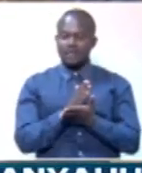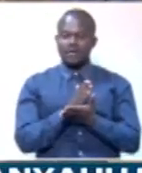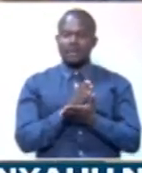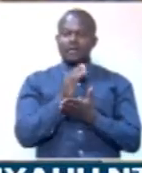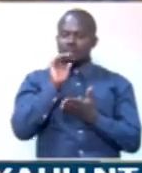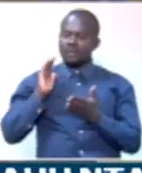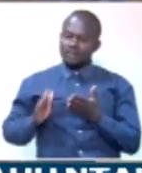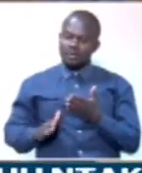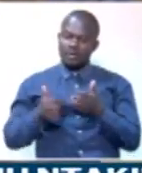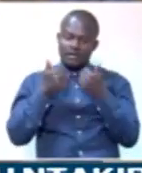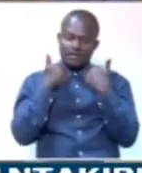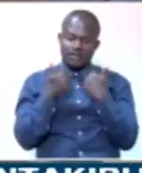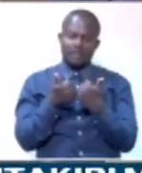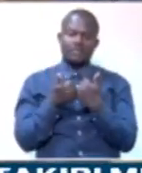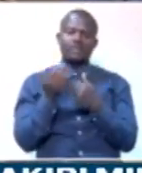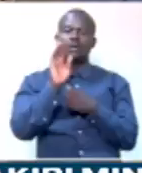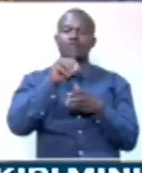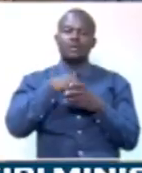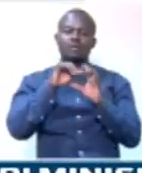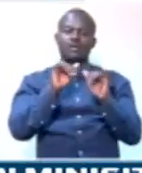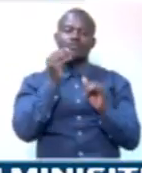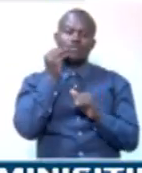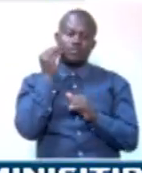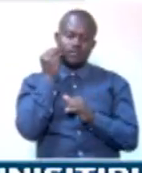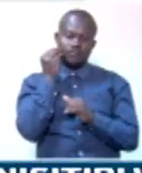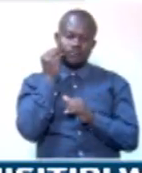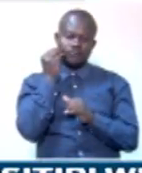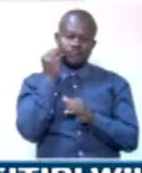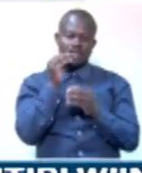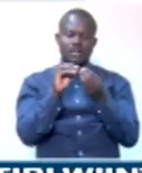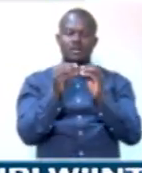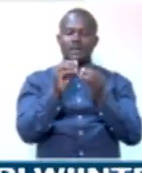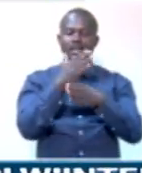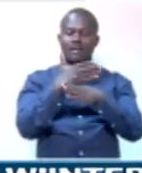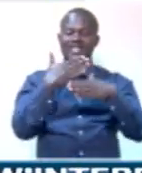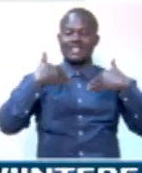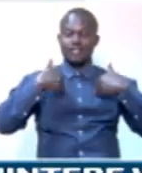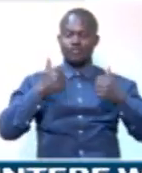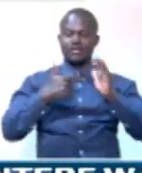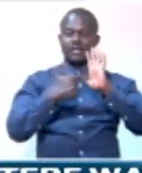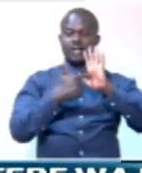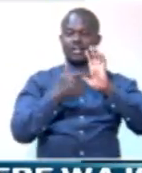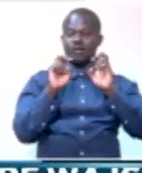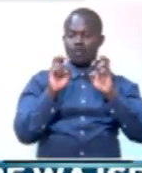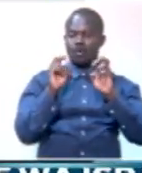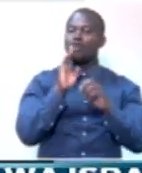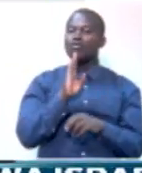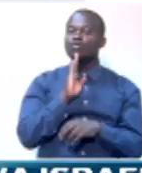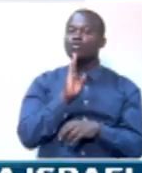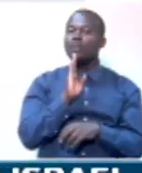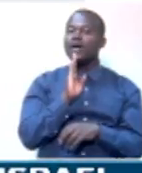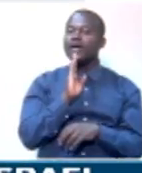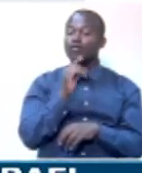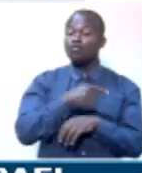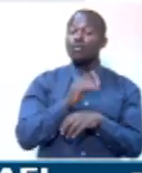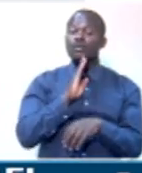Tutitwaye neza twasubira muri guma mu rugo. Imibare ya Minisiteri y'Ubuzima igaragaza ko ku cyumweru mu Rwanda habonetse